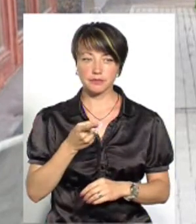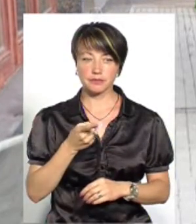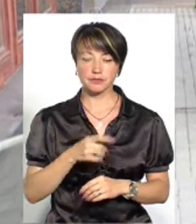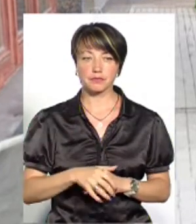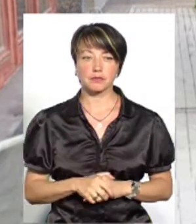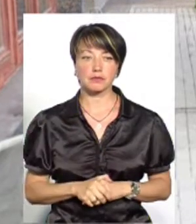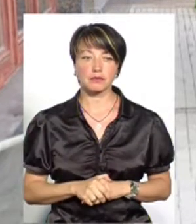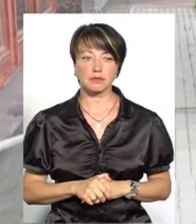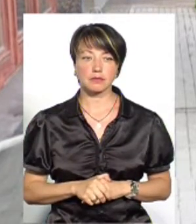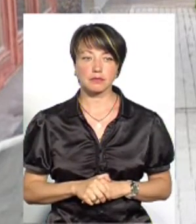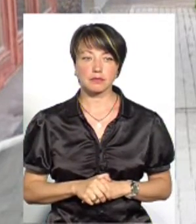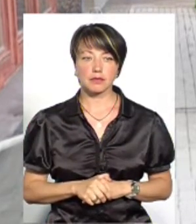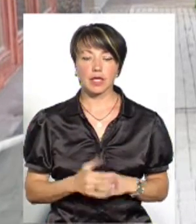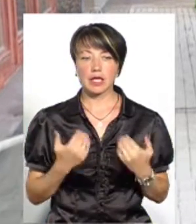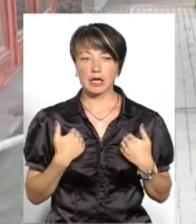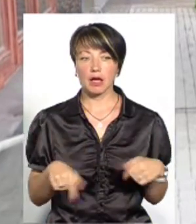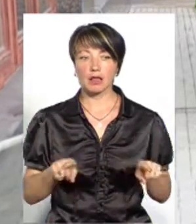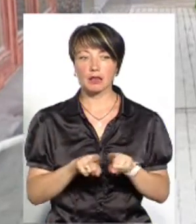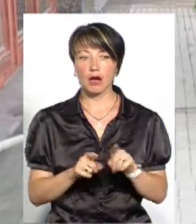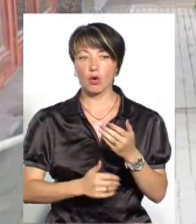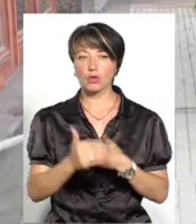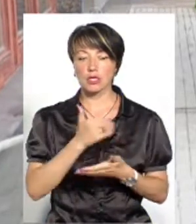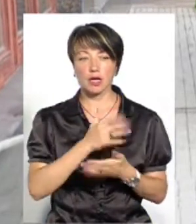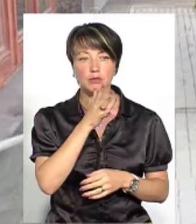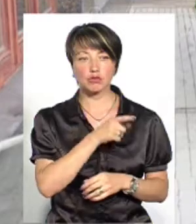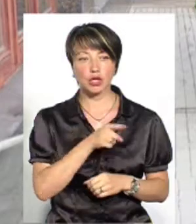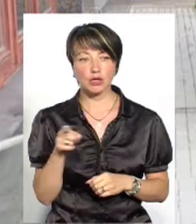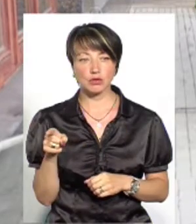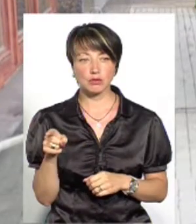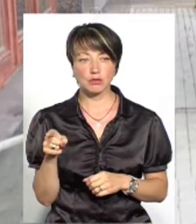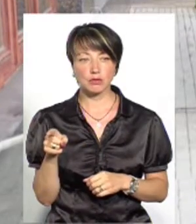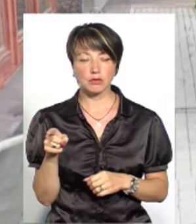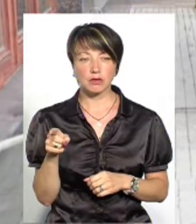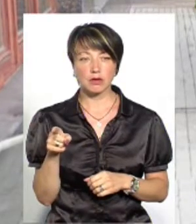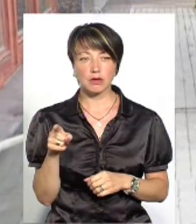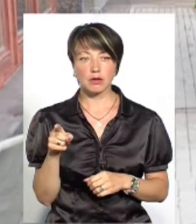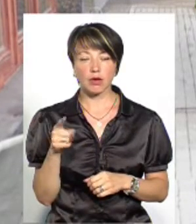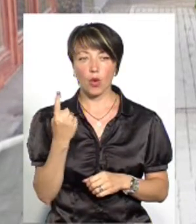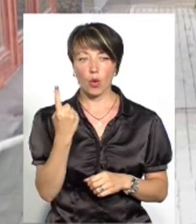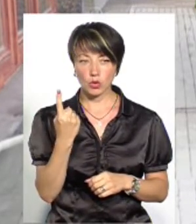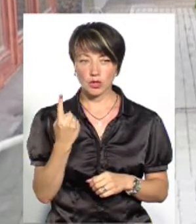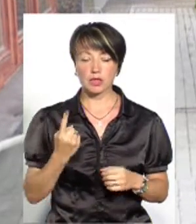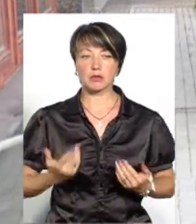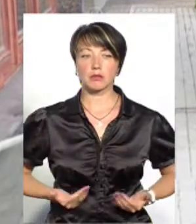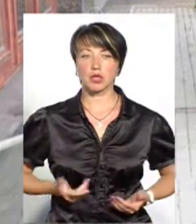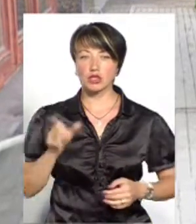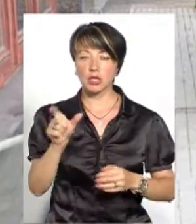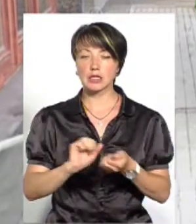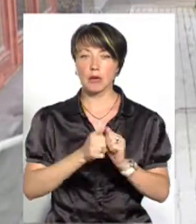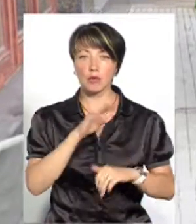От. Ну, я так останнім часом, один мешканець